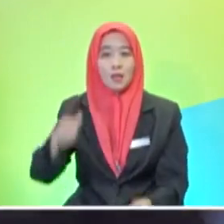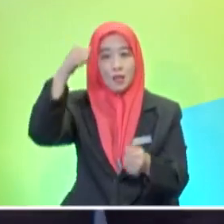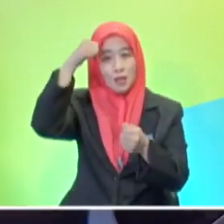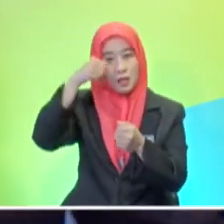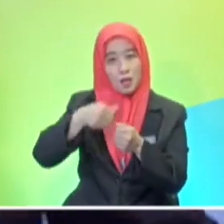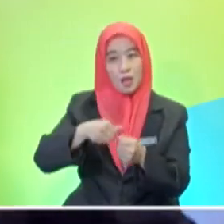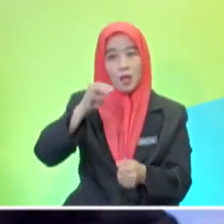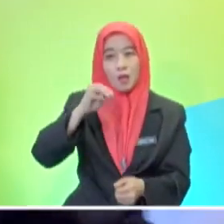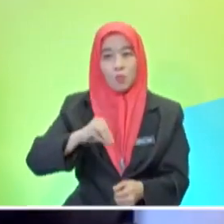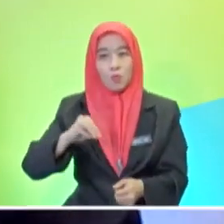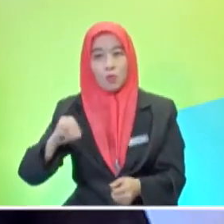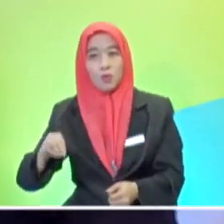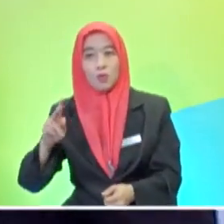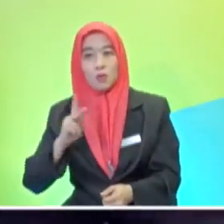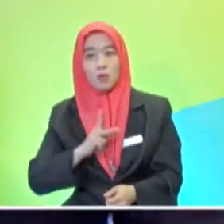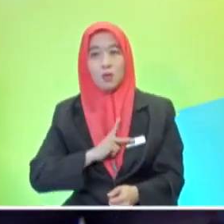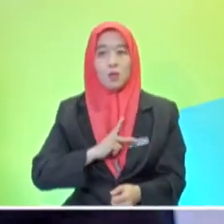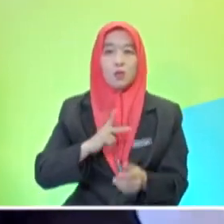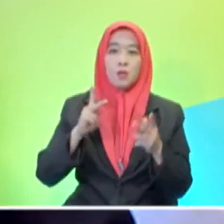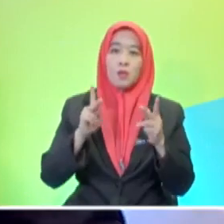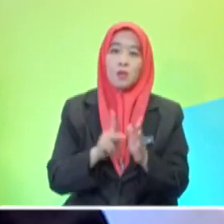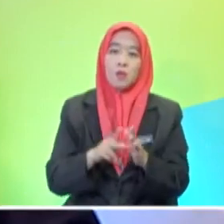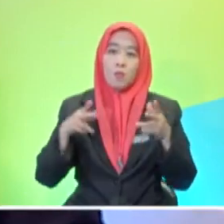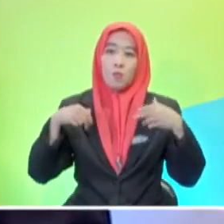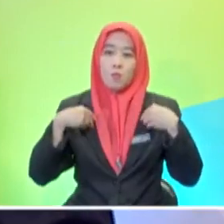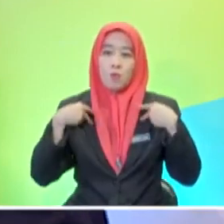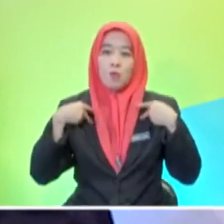Ingatlah muridku keperluan